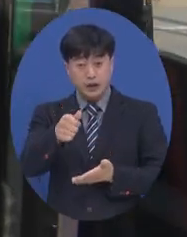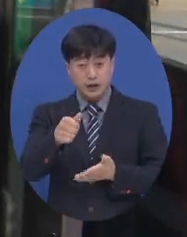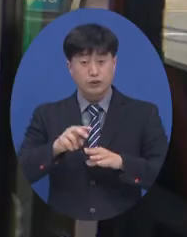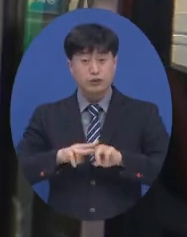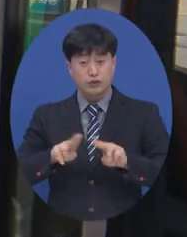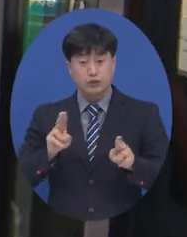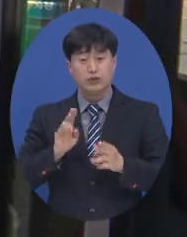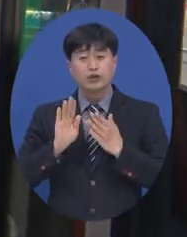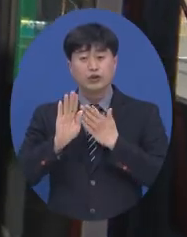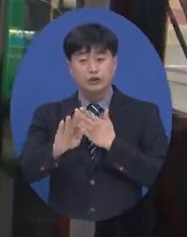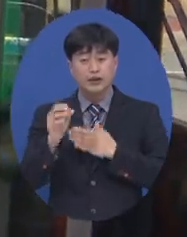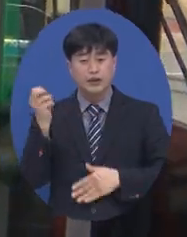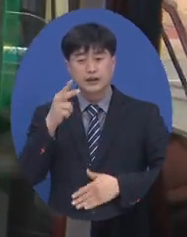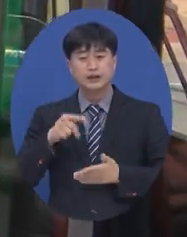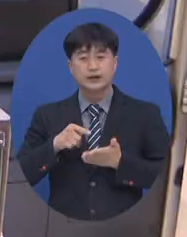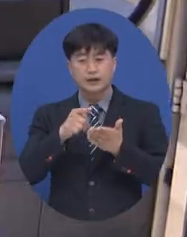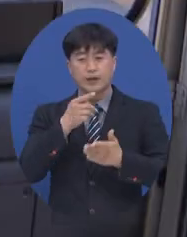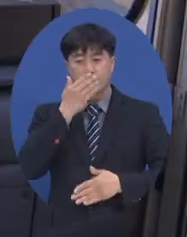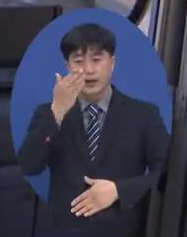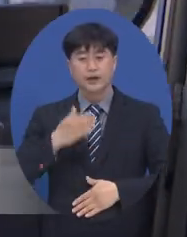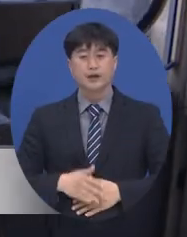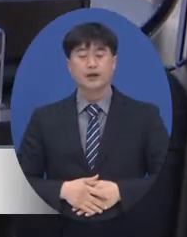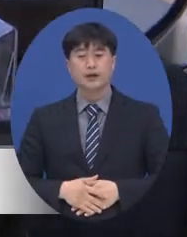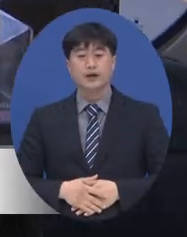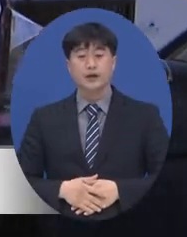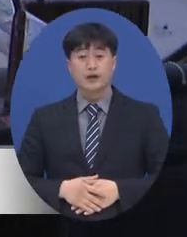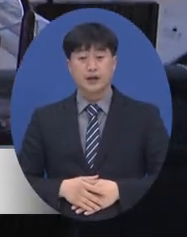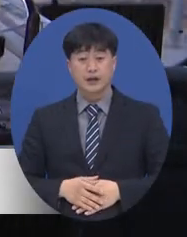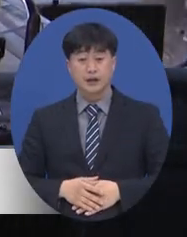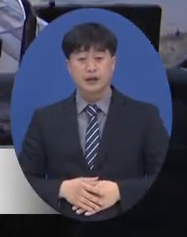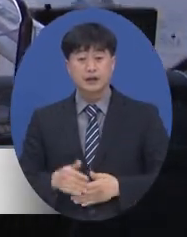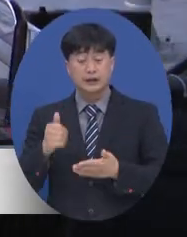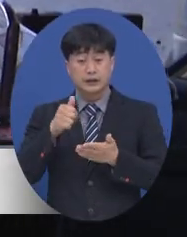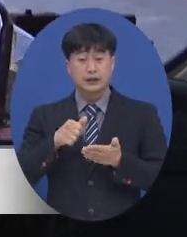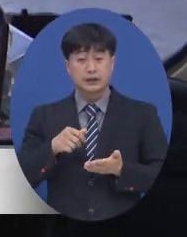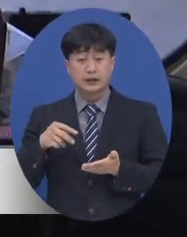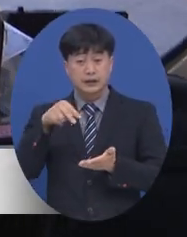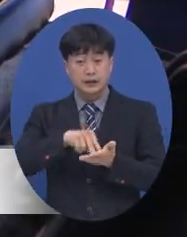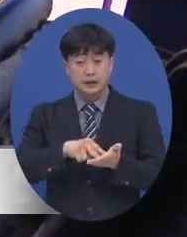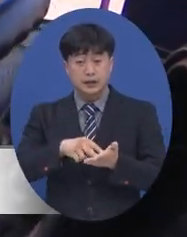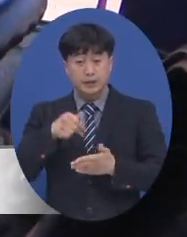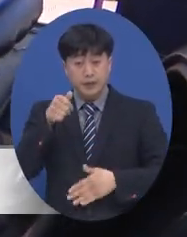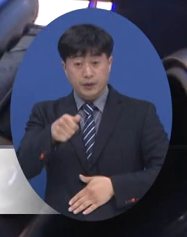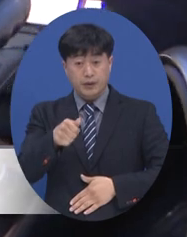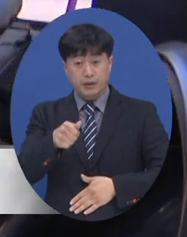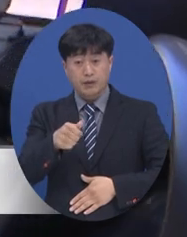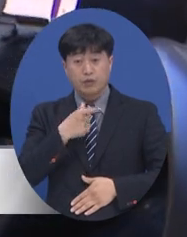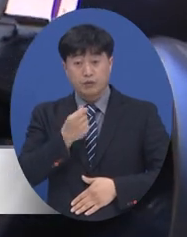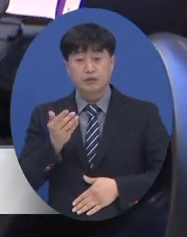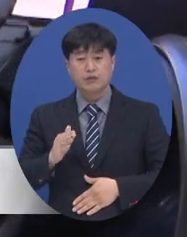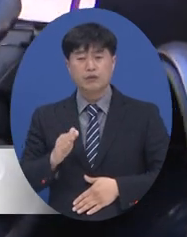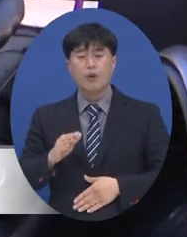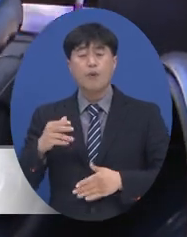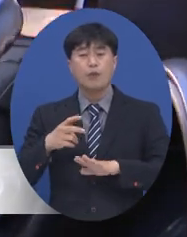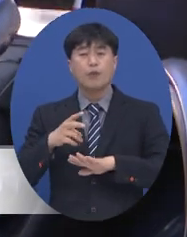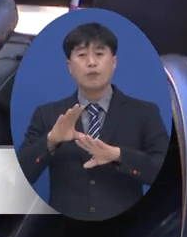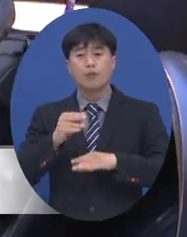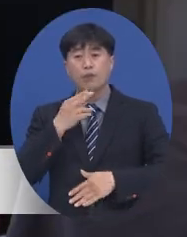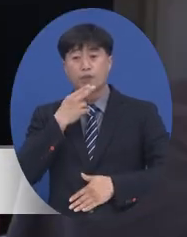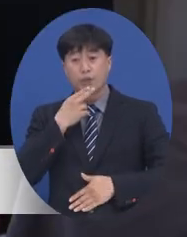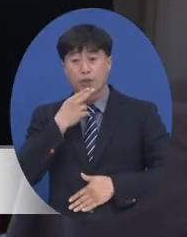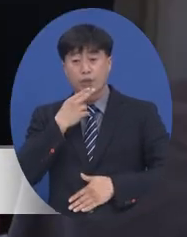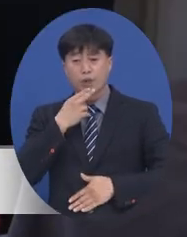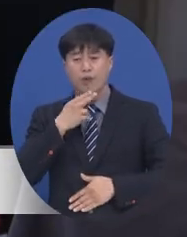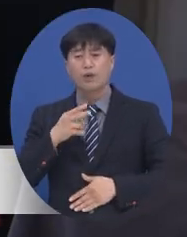뒤 다시 신청하면 됩니다. 승차별로 승차를 요청했는데도 불구하고 버스가 무정차할 경우엔